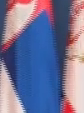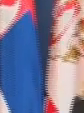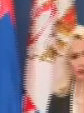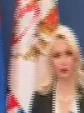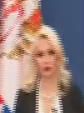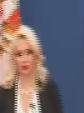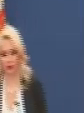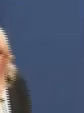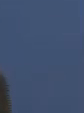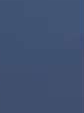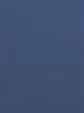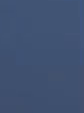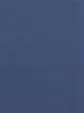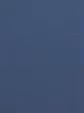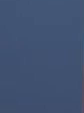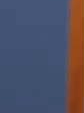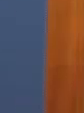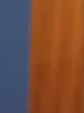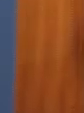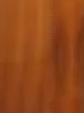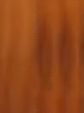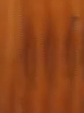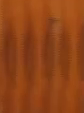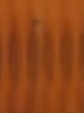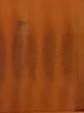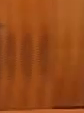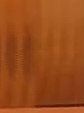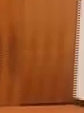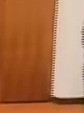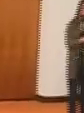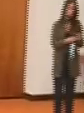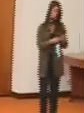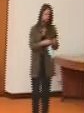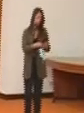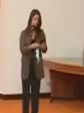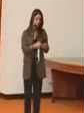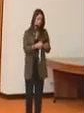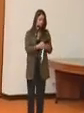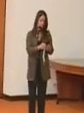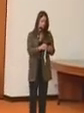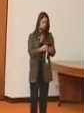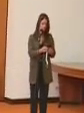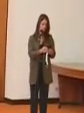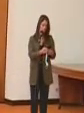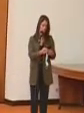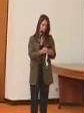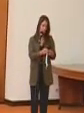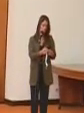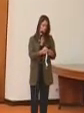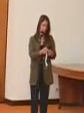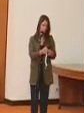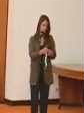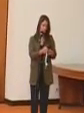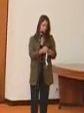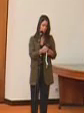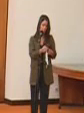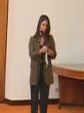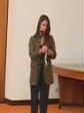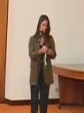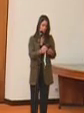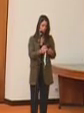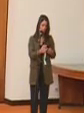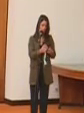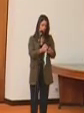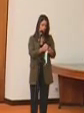naši poznati sportisti kao što je Luka Jović, koji jako dolazi iz rizične zemlje, ignoriše upozorenje umesto da bude primer.